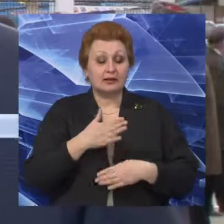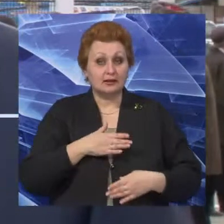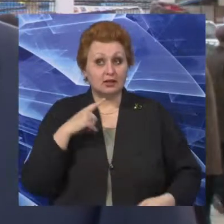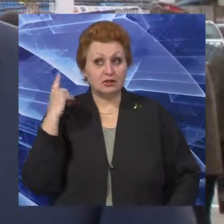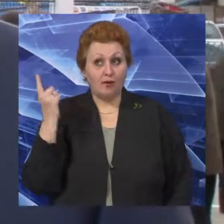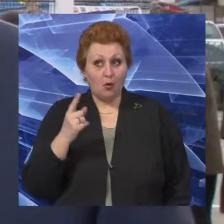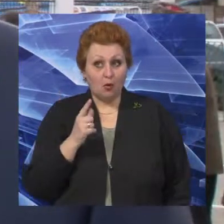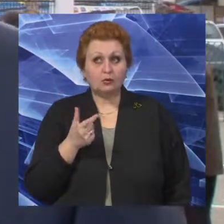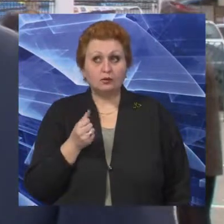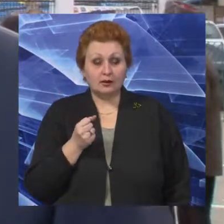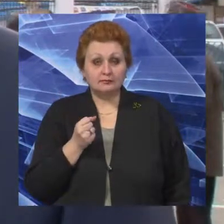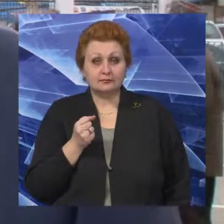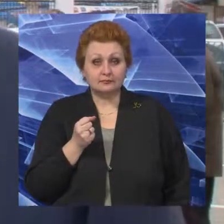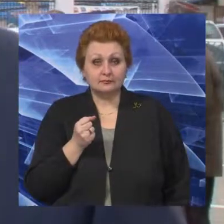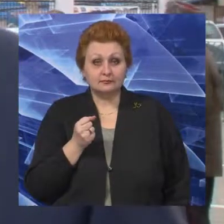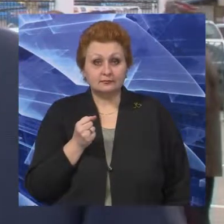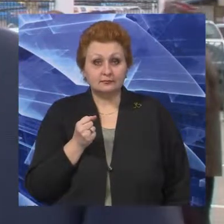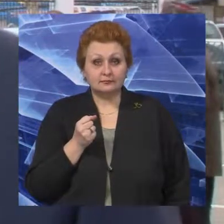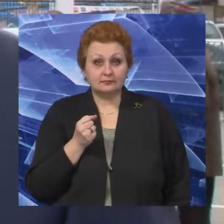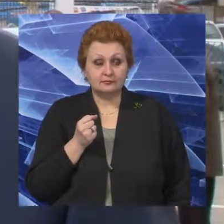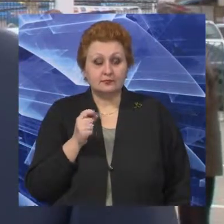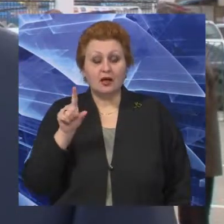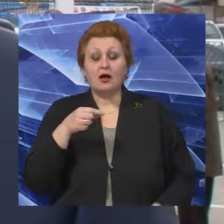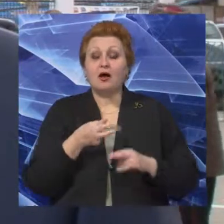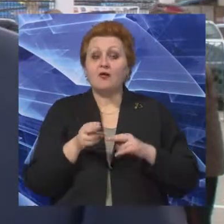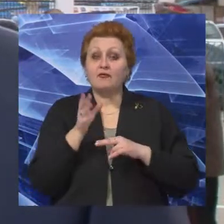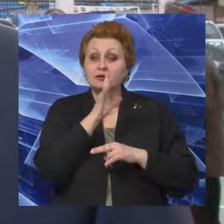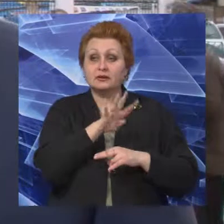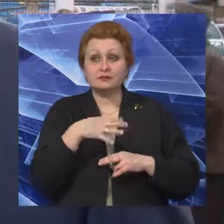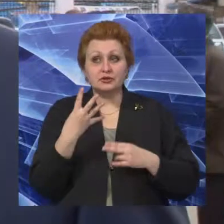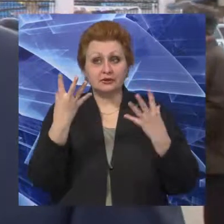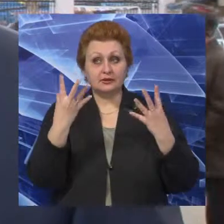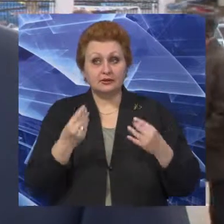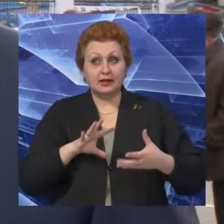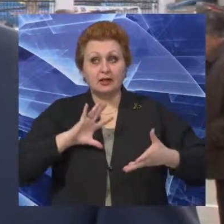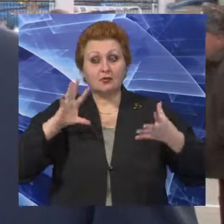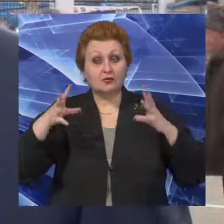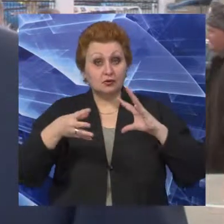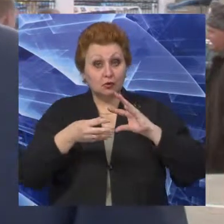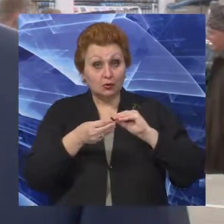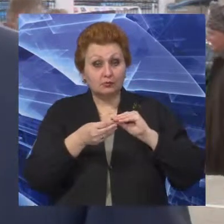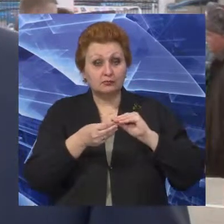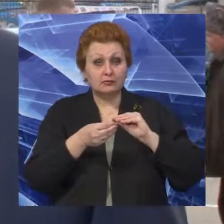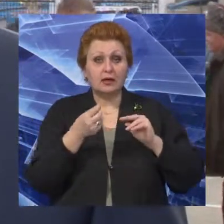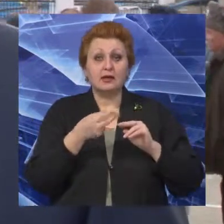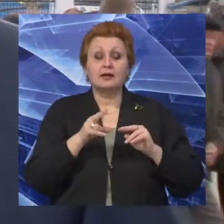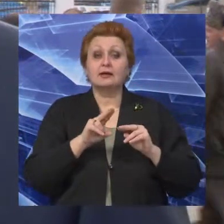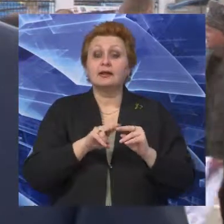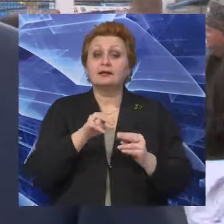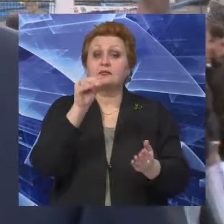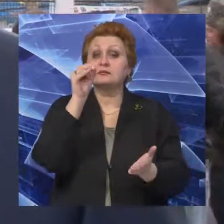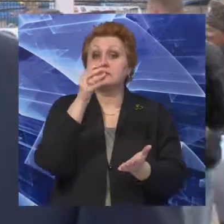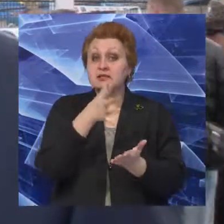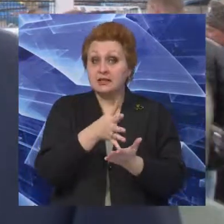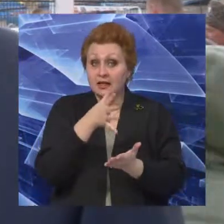КФО по протяжению 4 дней. В конечном итоге, который круг будет закрывать, это столица